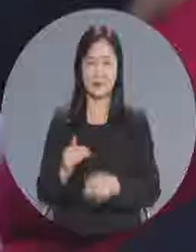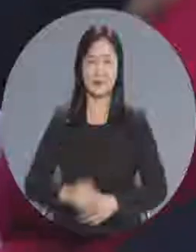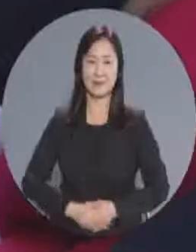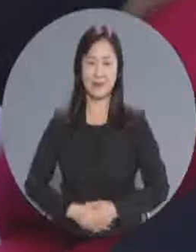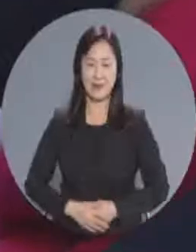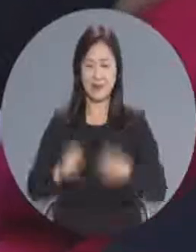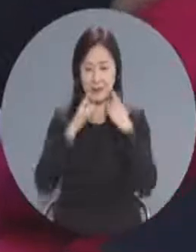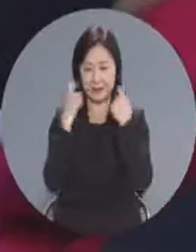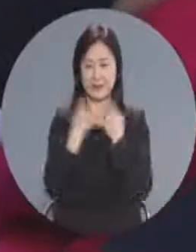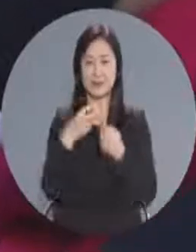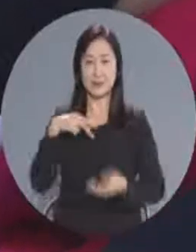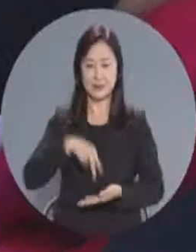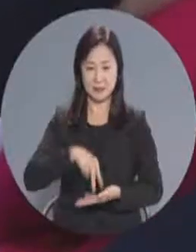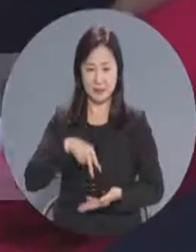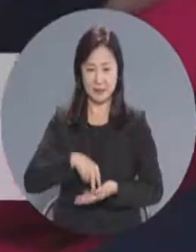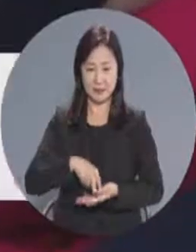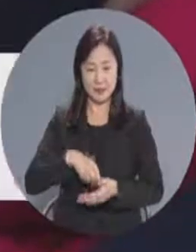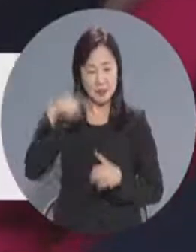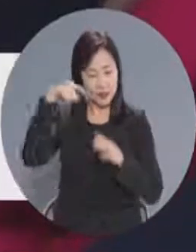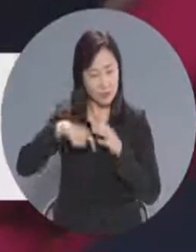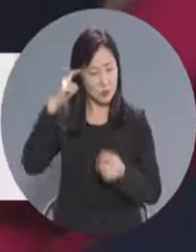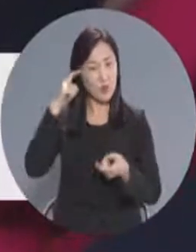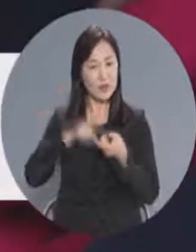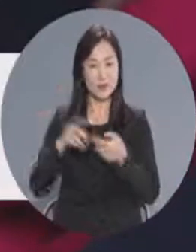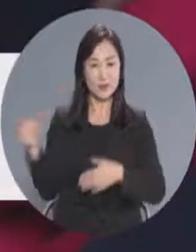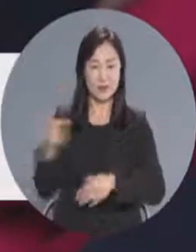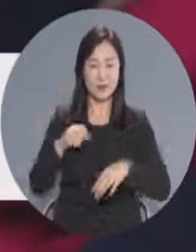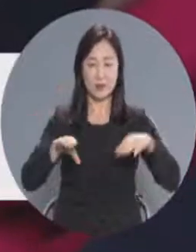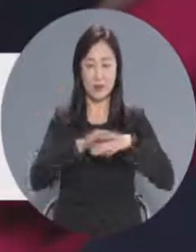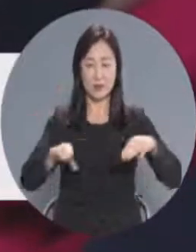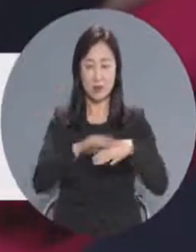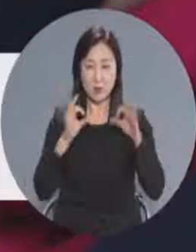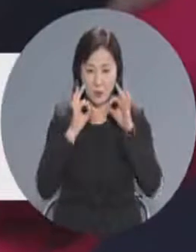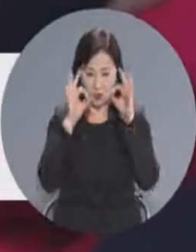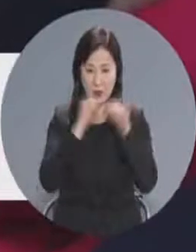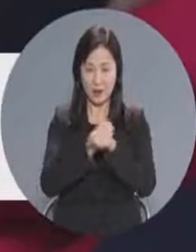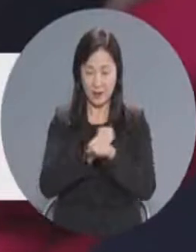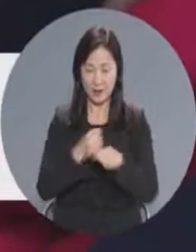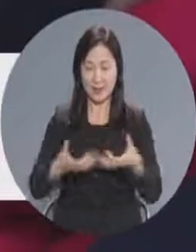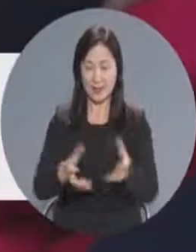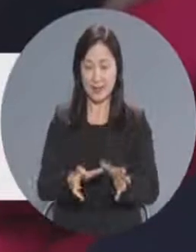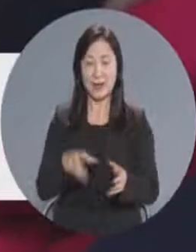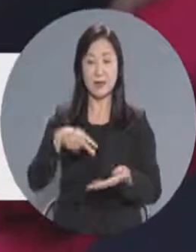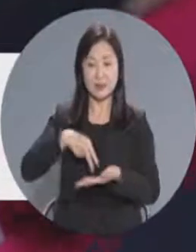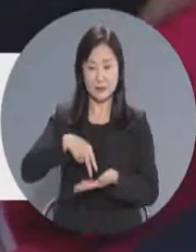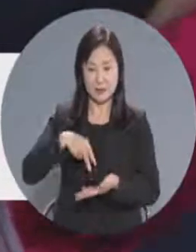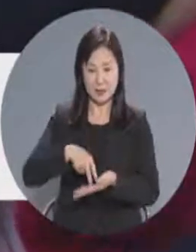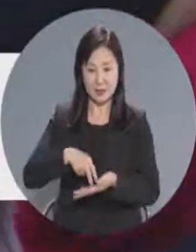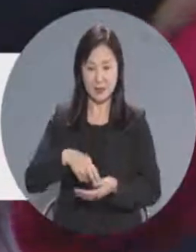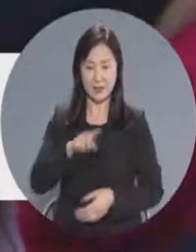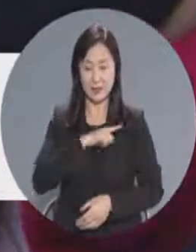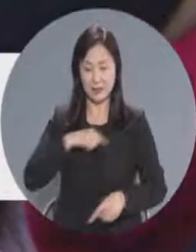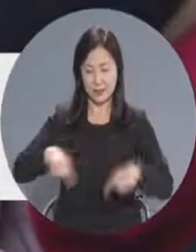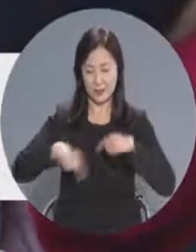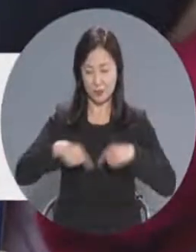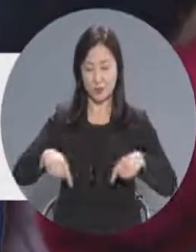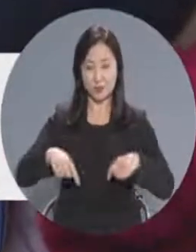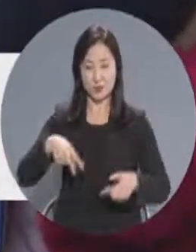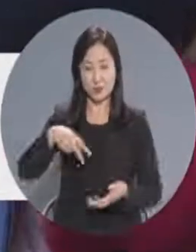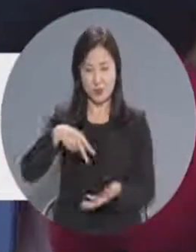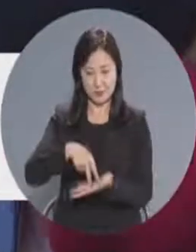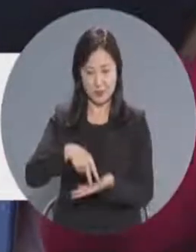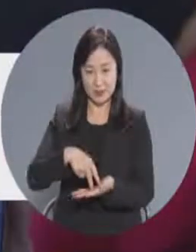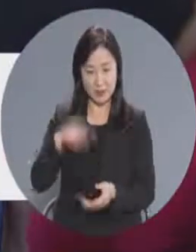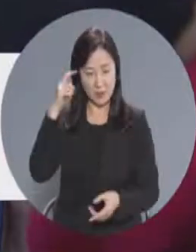제 개인적으로도 앞으로도 깊은 관심을 갖고 해결할 수 있도록 노력을 할 것이고 우리 당 차원에서도 제가 지도부 차원에서 꼭